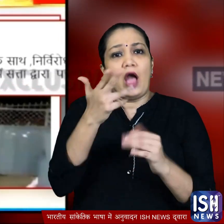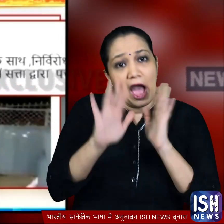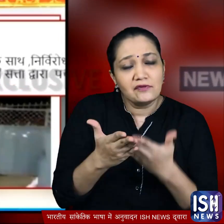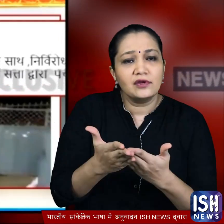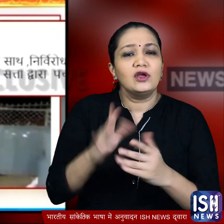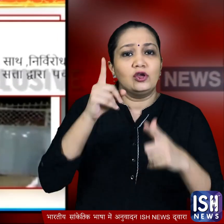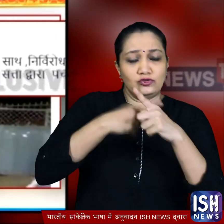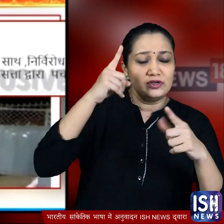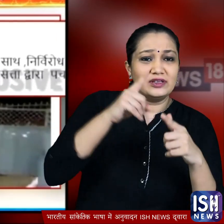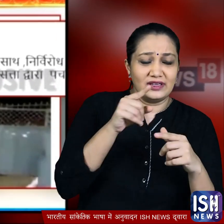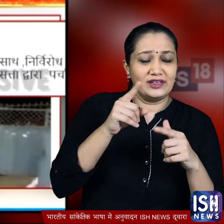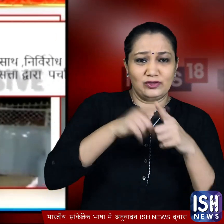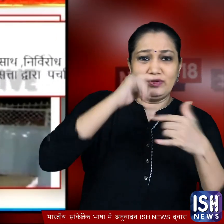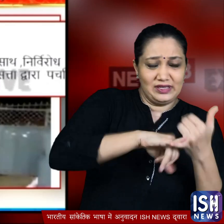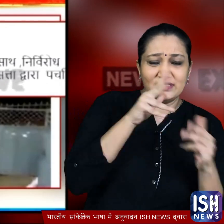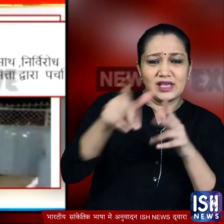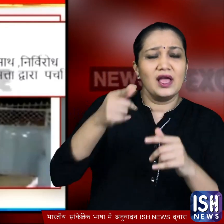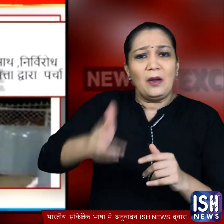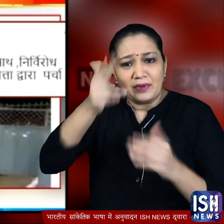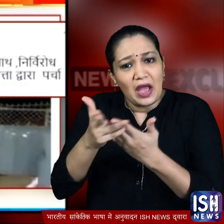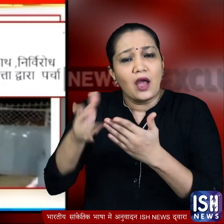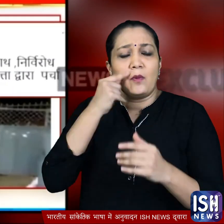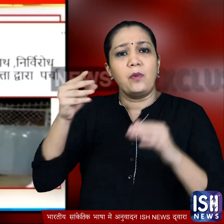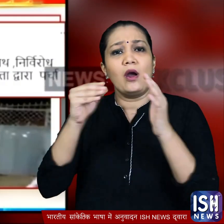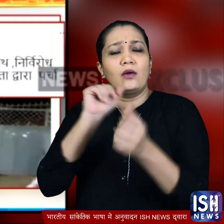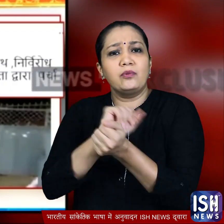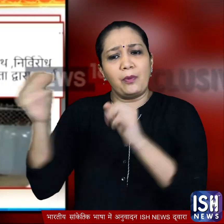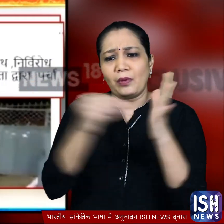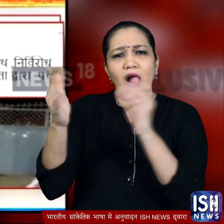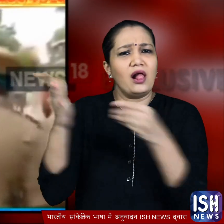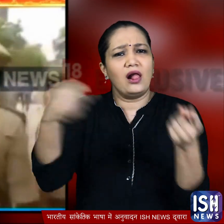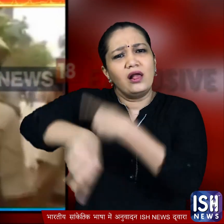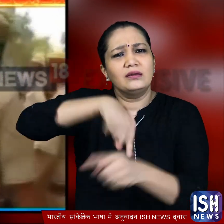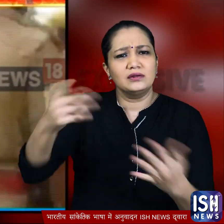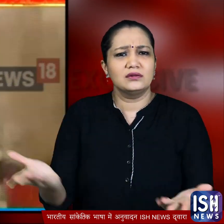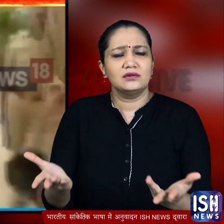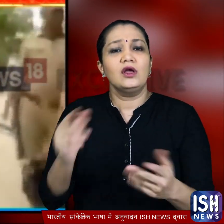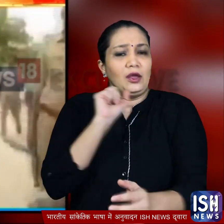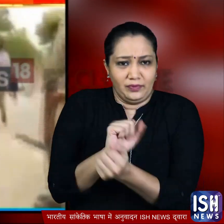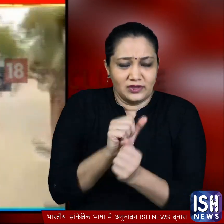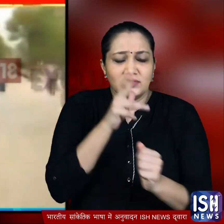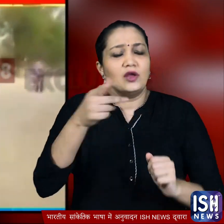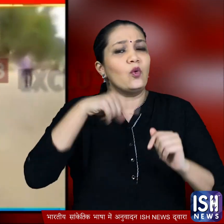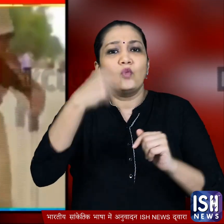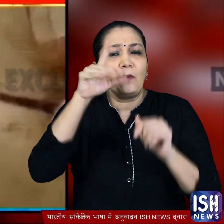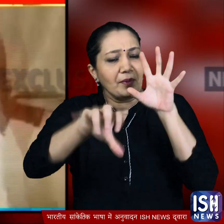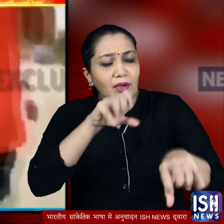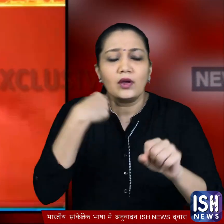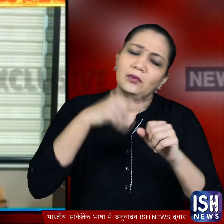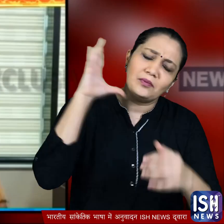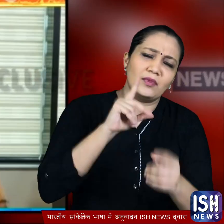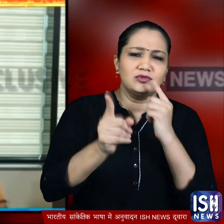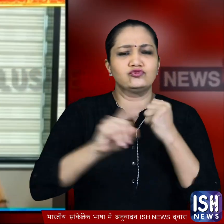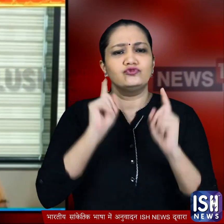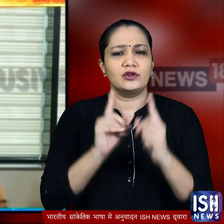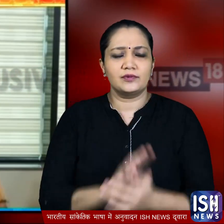ने अपने ट्वीट में तमंचा रखने वाले अपराधियों का साथ देने का आरोप यूपी पुलिस पर लगा दिया। हालांकि पुलिस का दावा है कि दोषियों को बख्शा नहीं जाएगा।